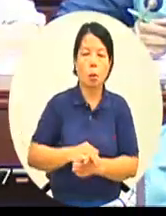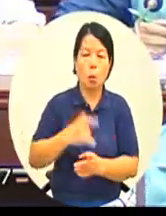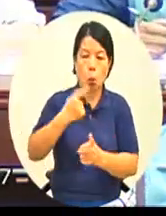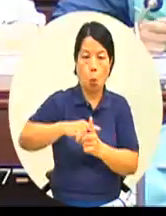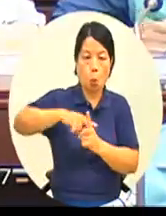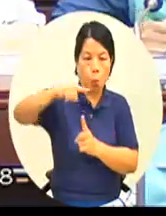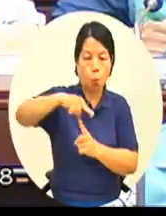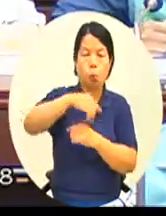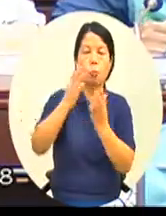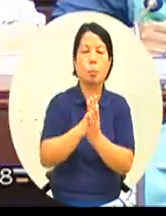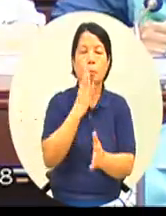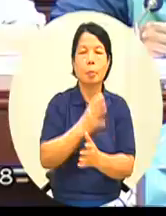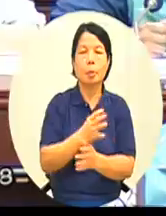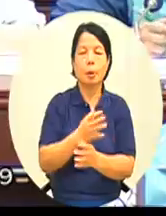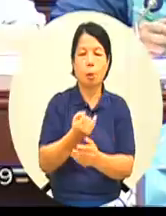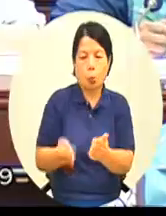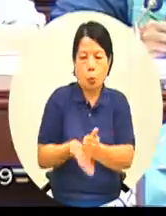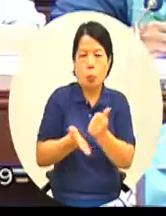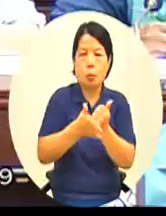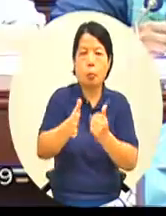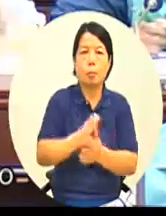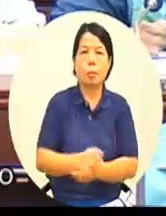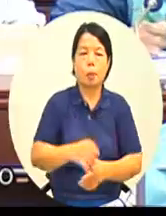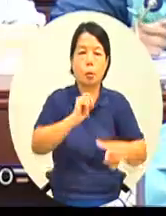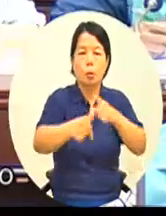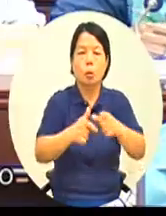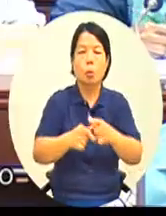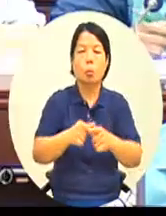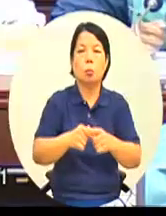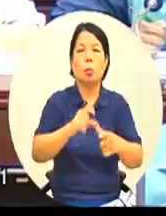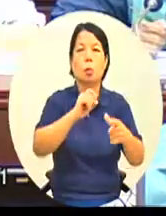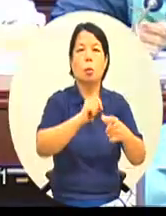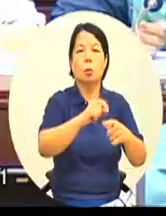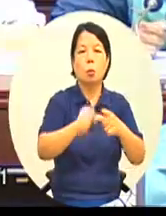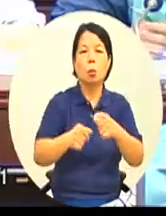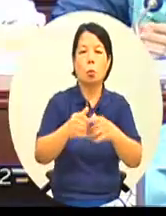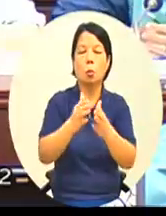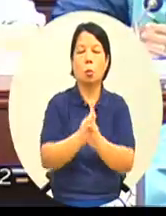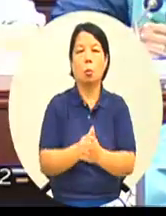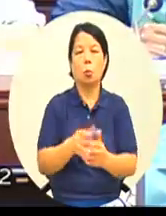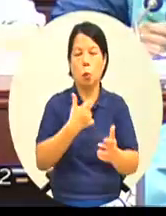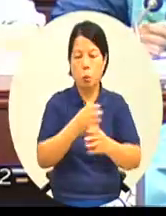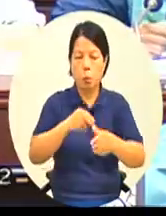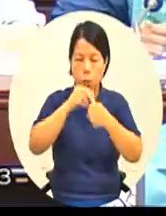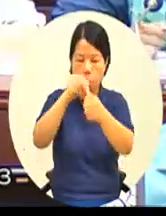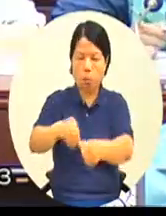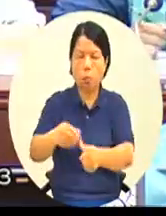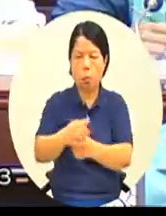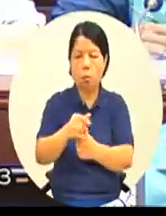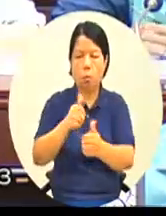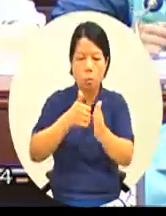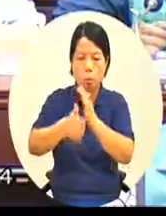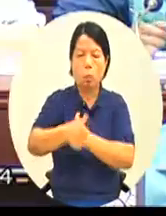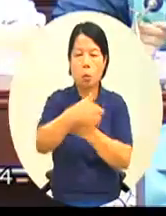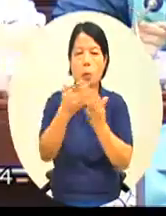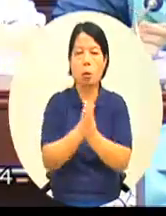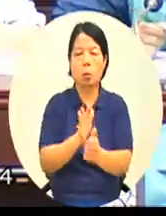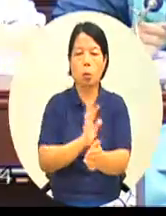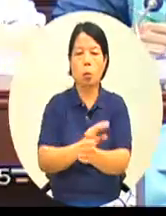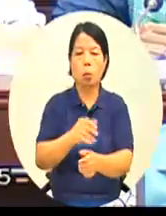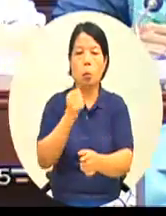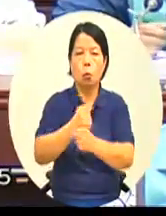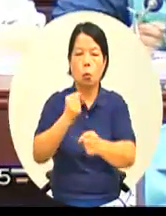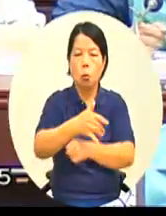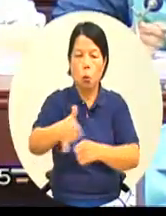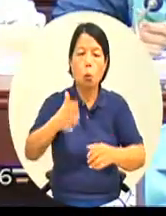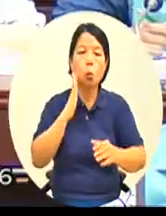付比较高的，我们也鼓励不同的业者进来，因为大家的服务对象不一样。那我们把整个市场做大，